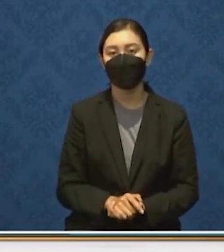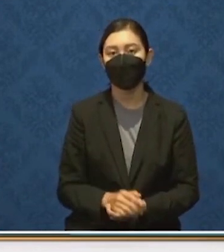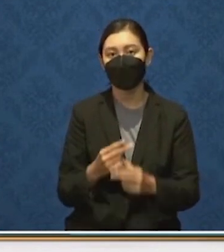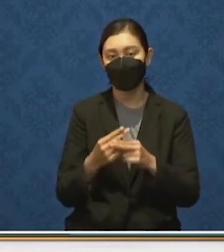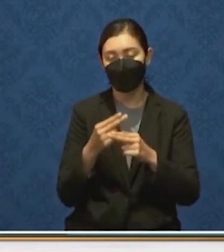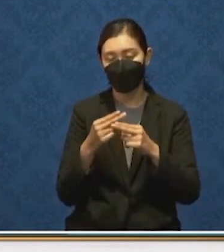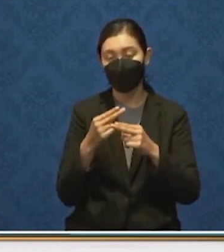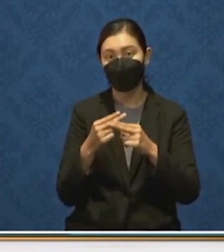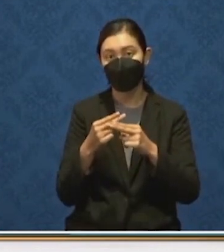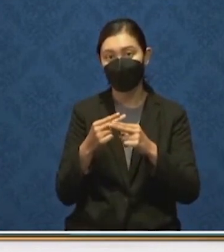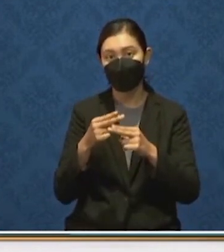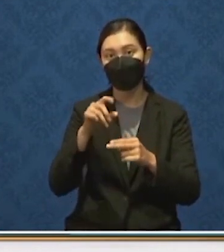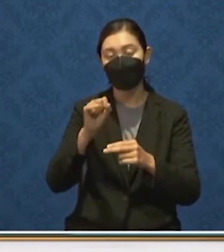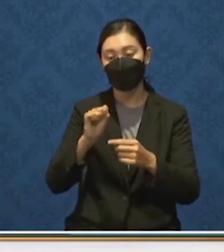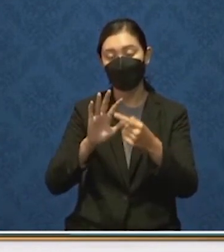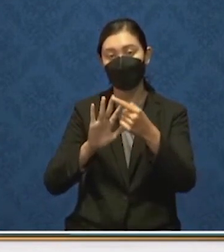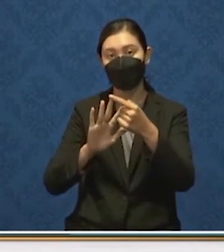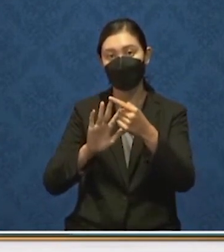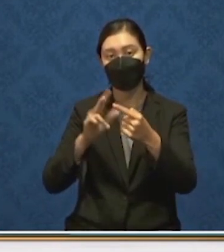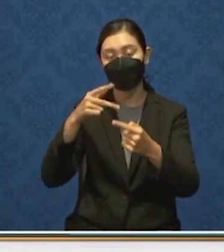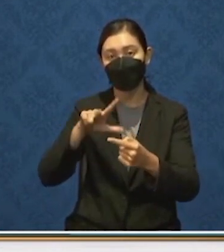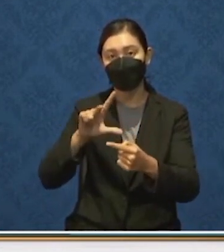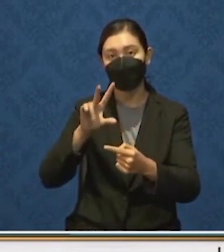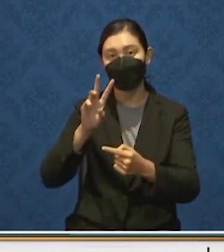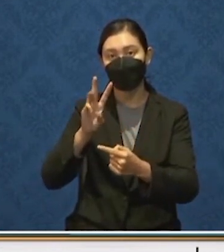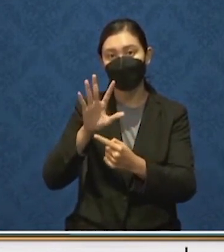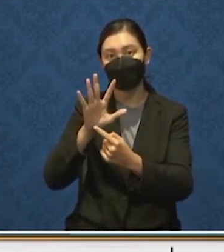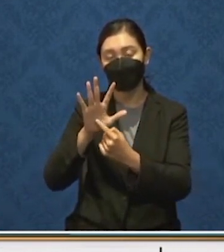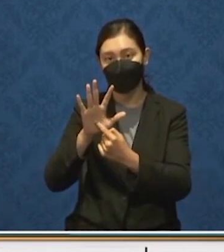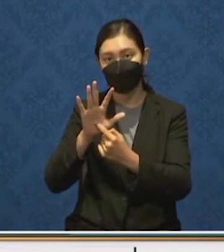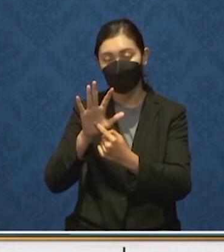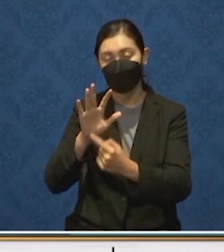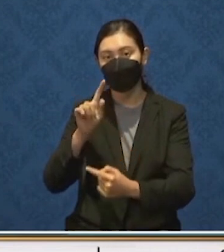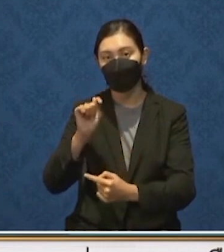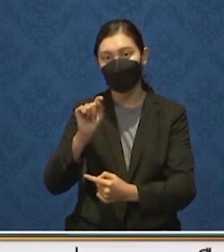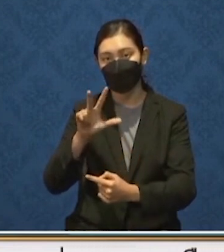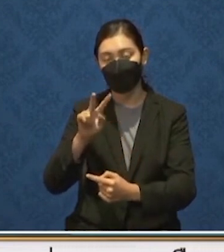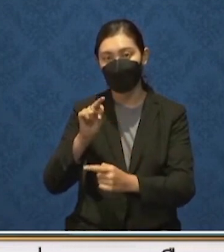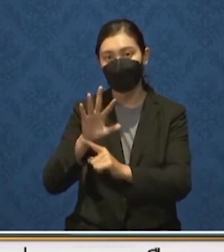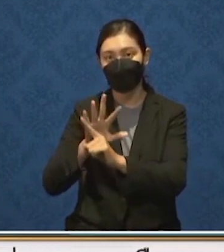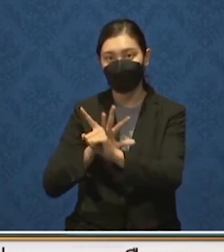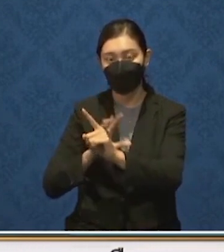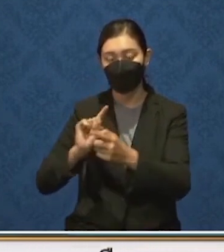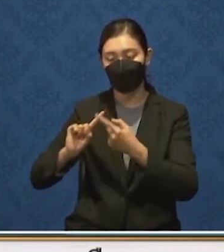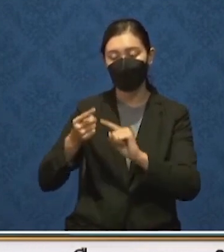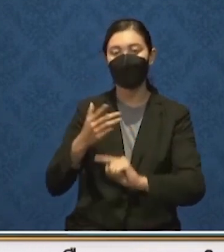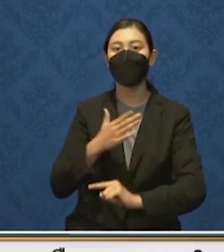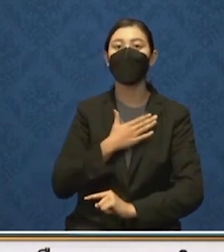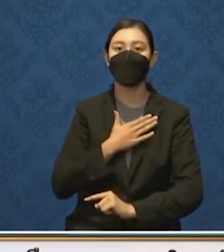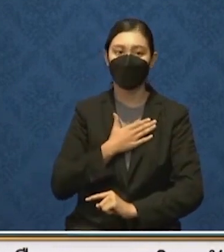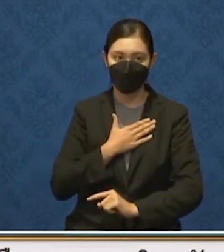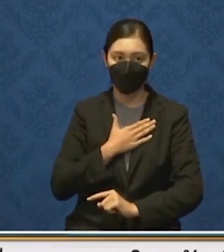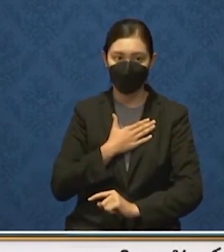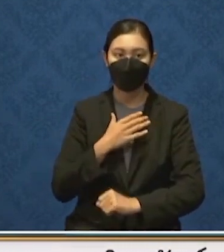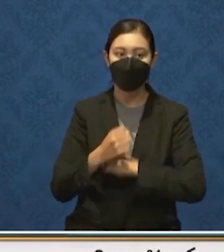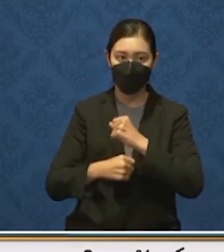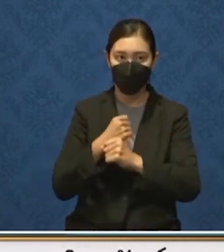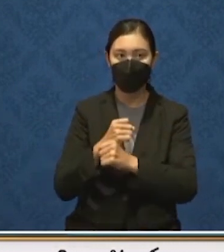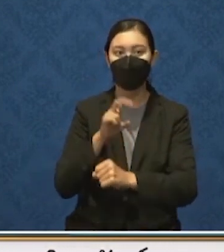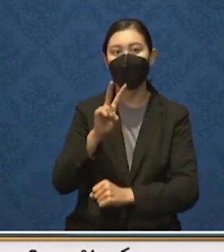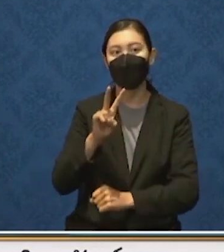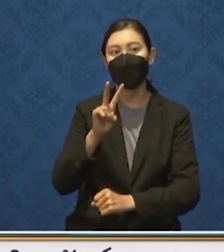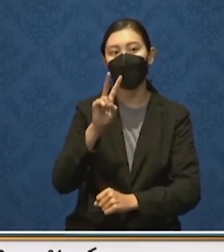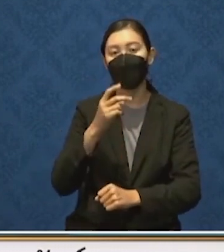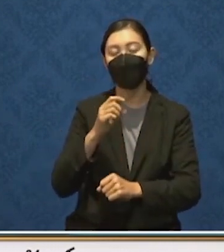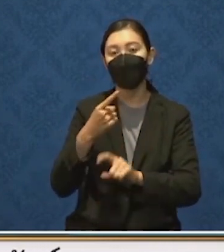ื่อนของผมตั้งแต่วันที่ 16 มักราคม 2500 อเบตร ก็ได้มีการโอนเงินเสรจเรียบร